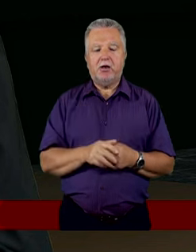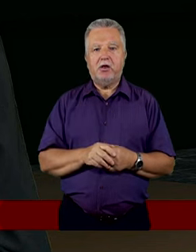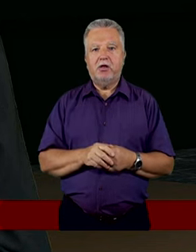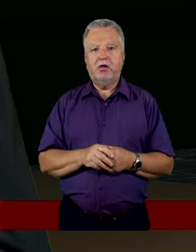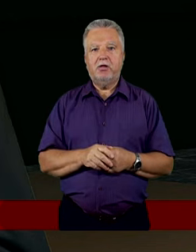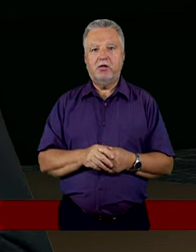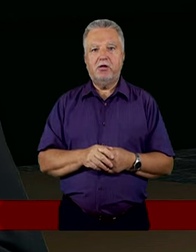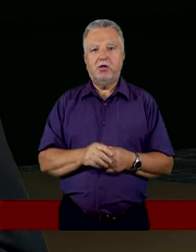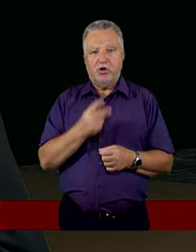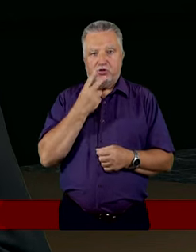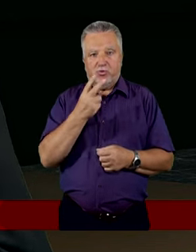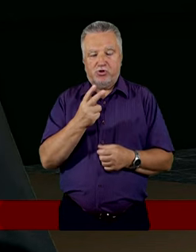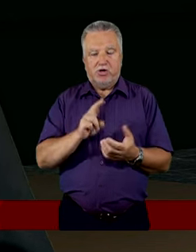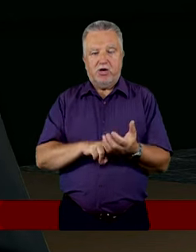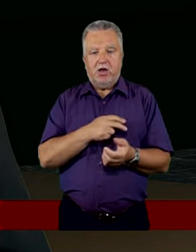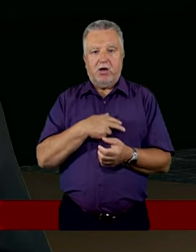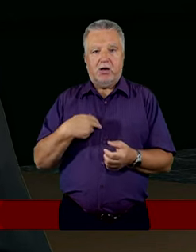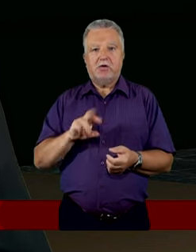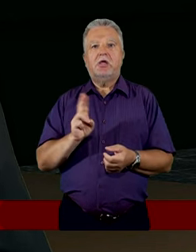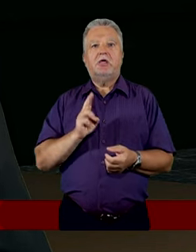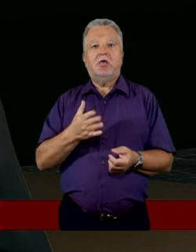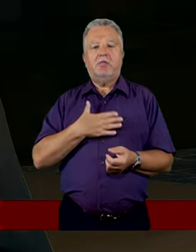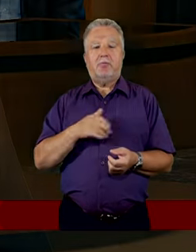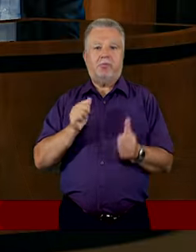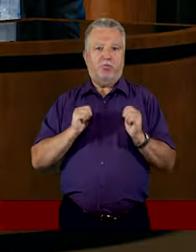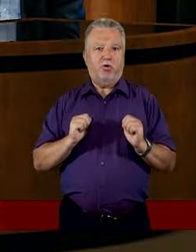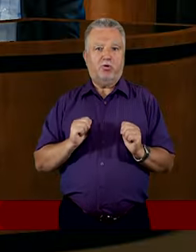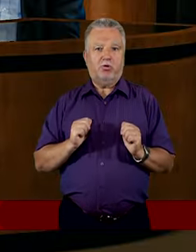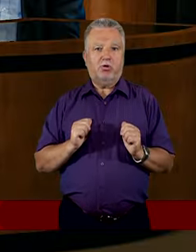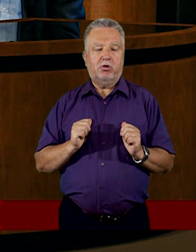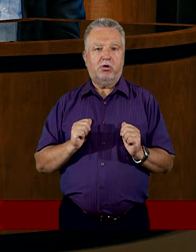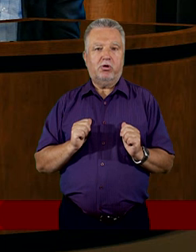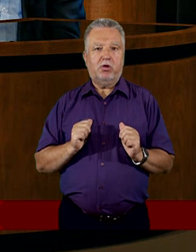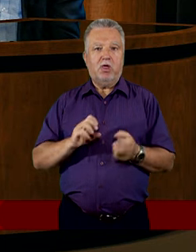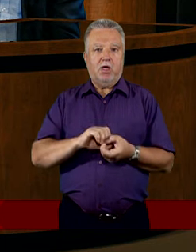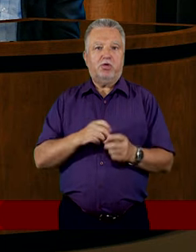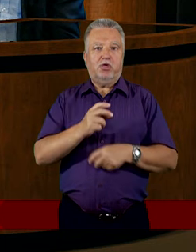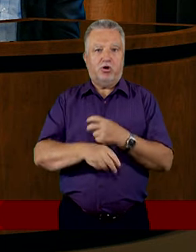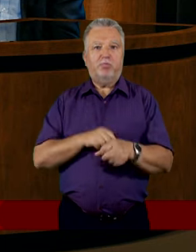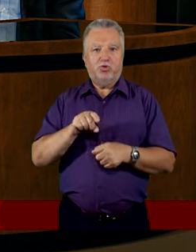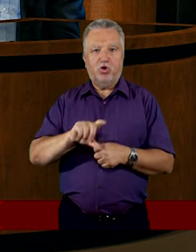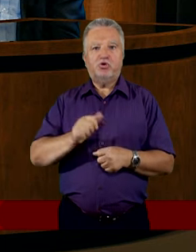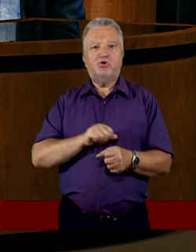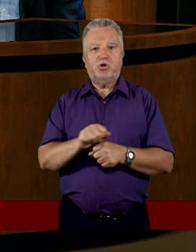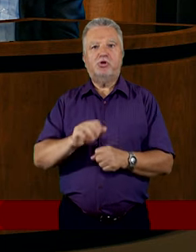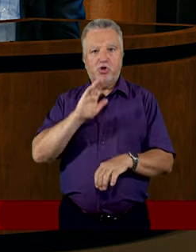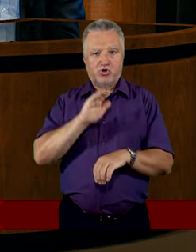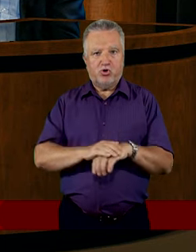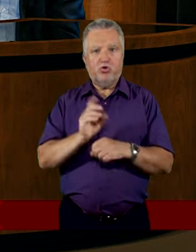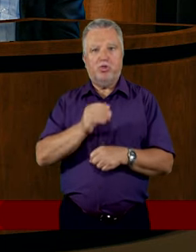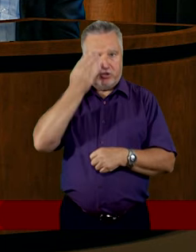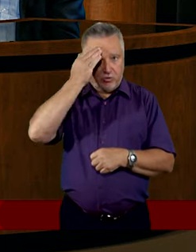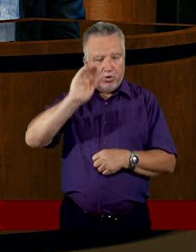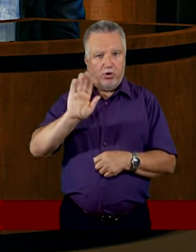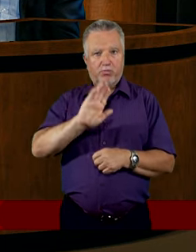jakby na nas, kiedy mamy pokój. Kiedy człowiek ma pokój, kiedy w zasadzie czyni to, co jest zgodne z wolą Bożą. W momencie,